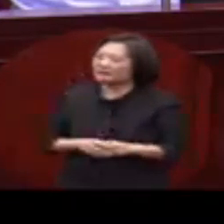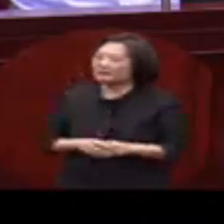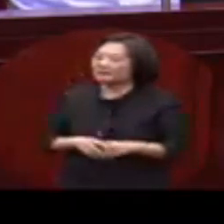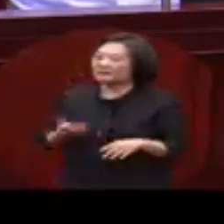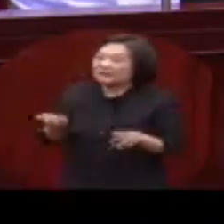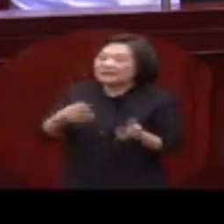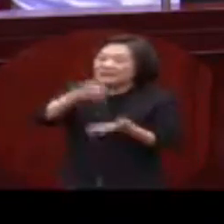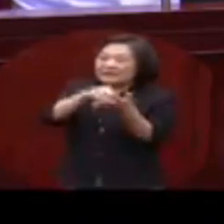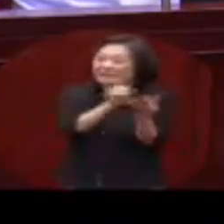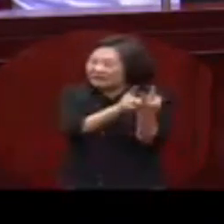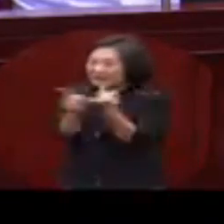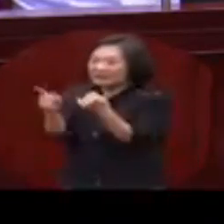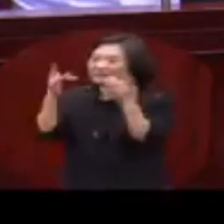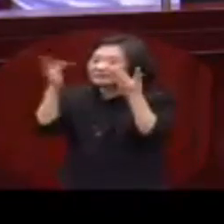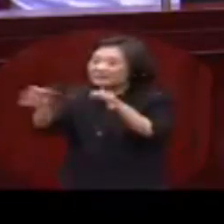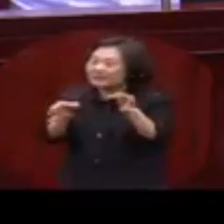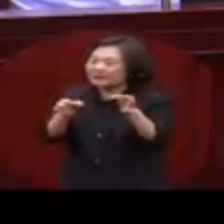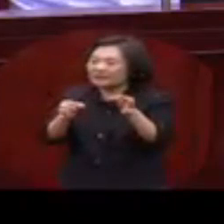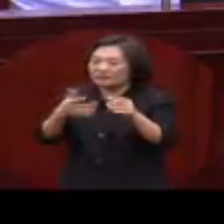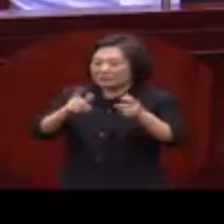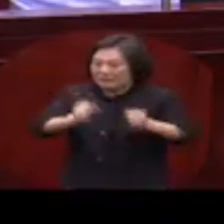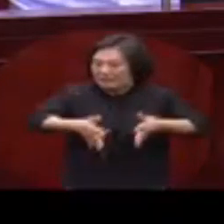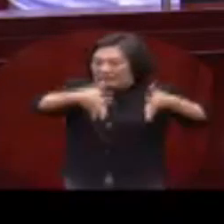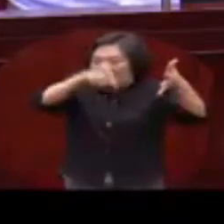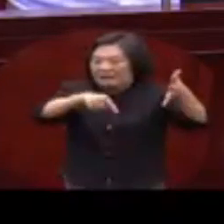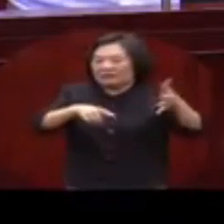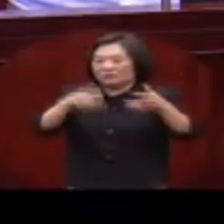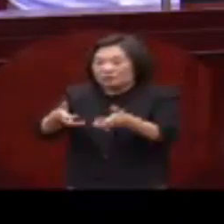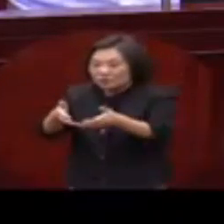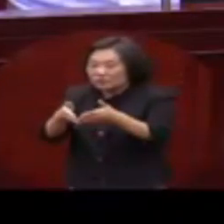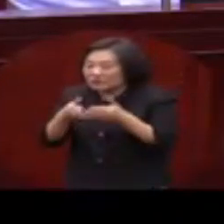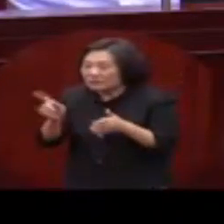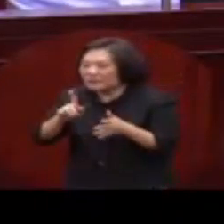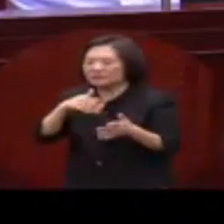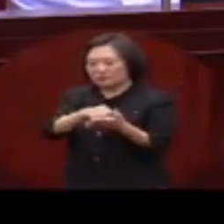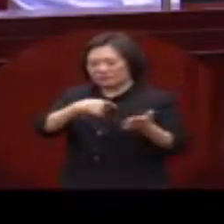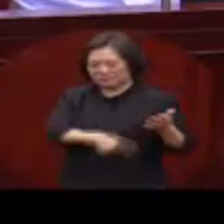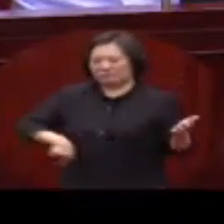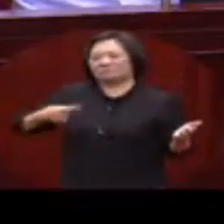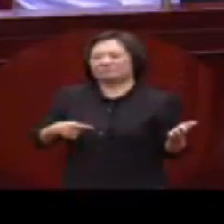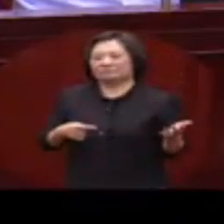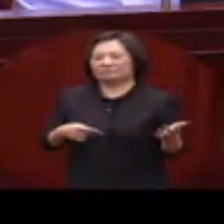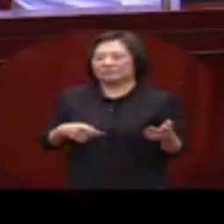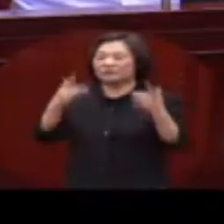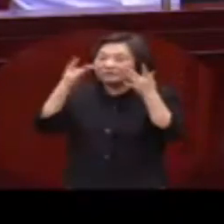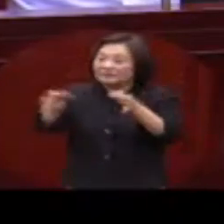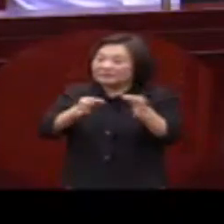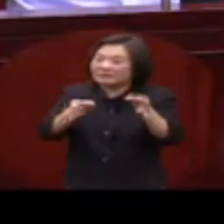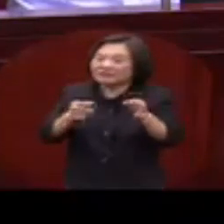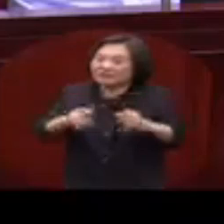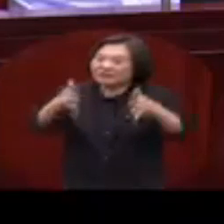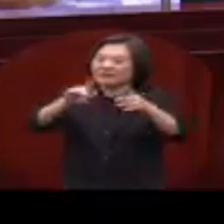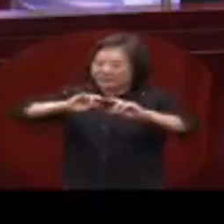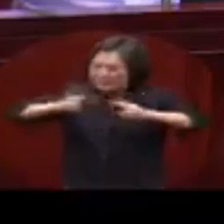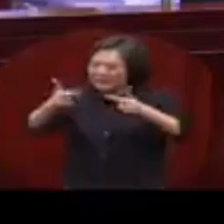些大的市场重点不是在盖的硬体，重点是软体怎么解决。所以整个市场的现代化，包括医化你知